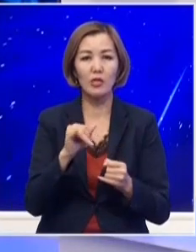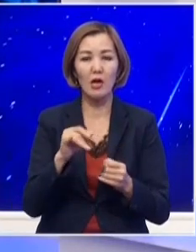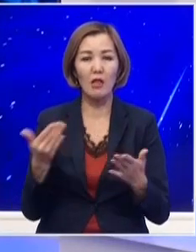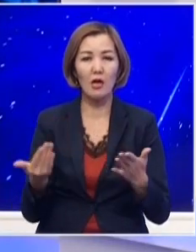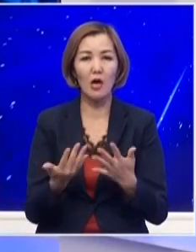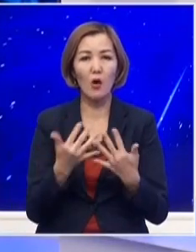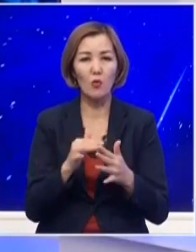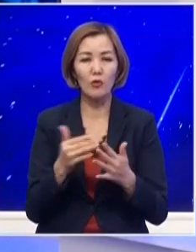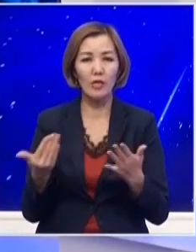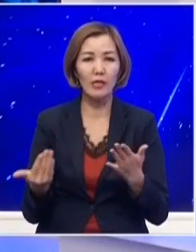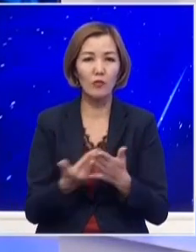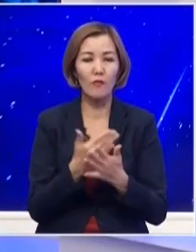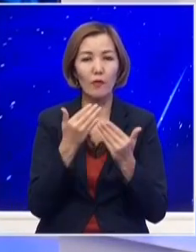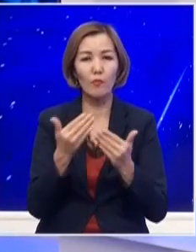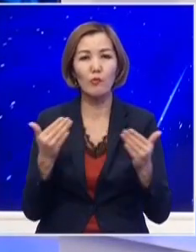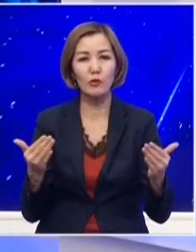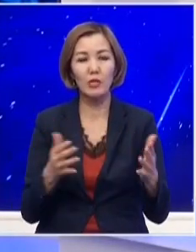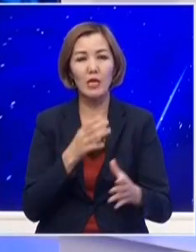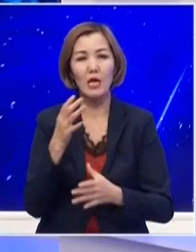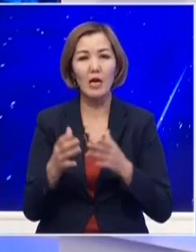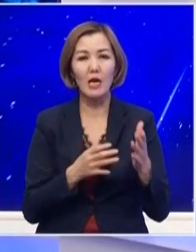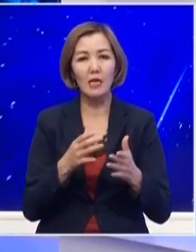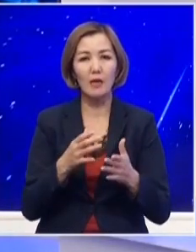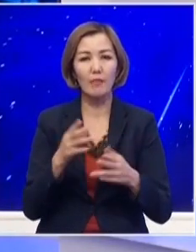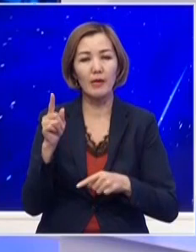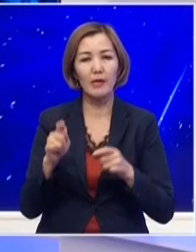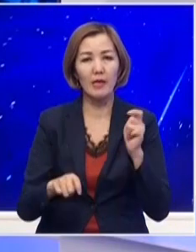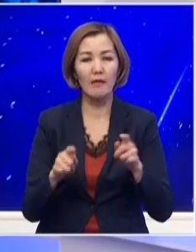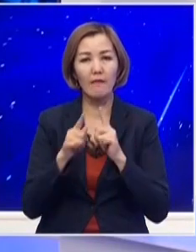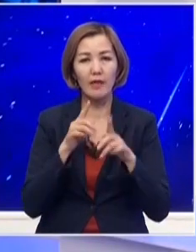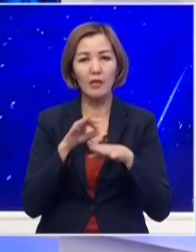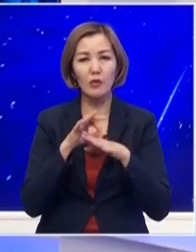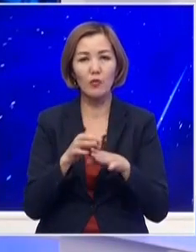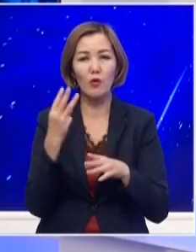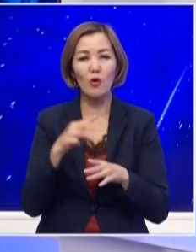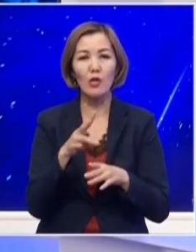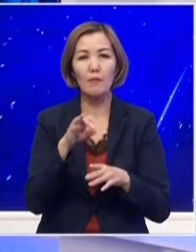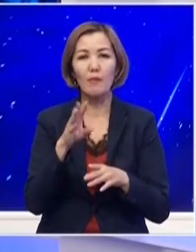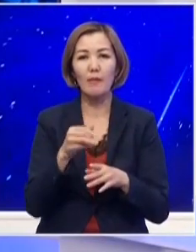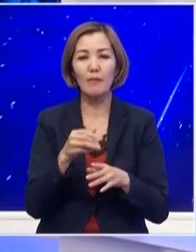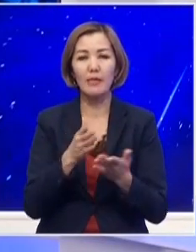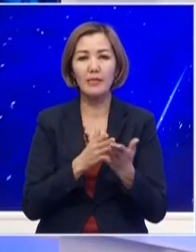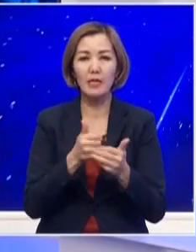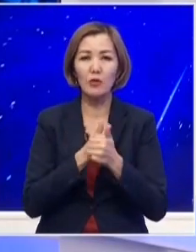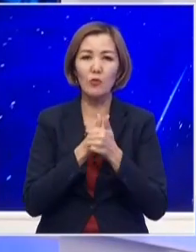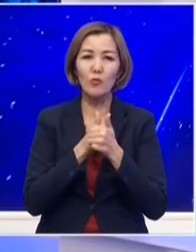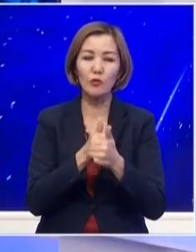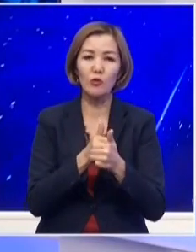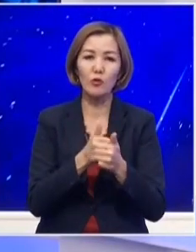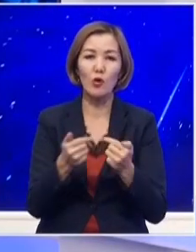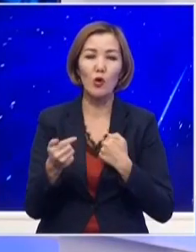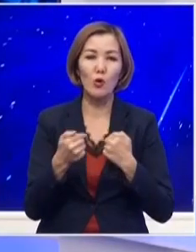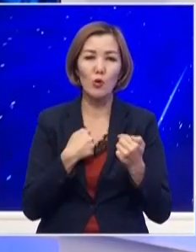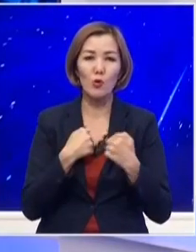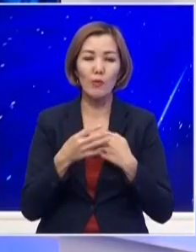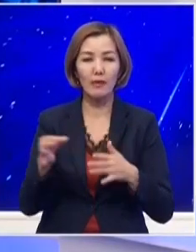қуғын-сүргін құрбандары музейінде халықаралық ғылыми тәжірибелік конференция өтті. 31 мамыр саяси қуғын-сүргін және